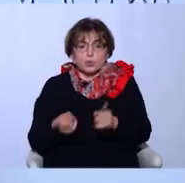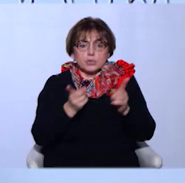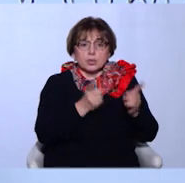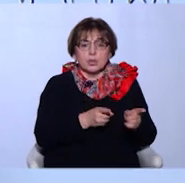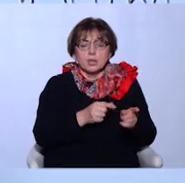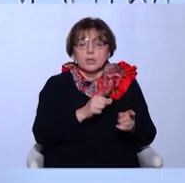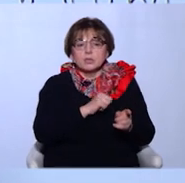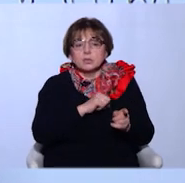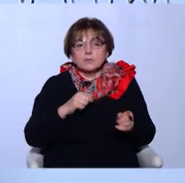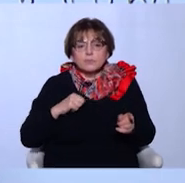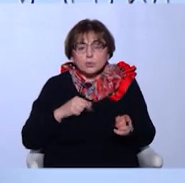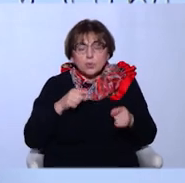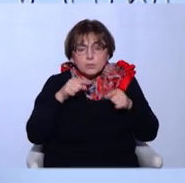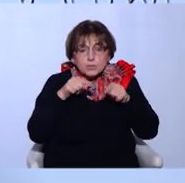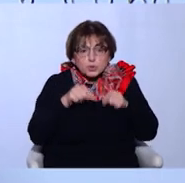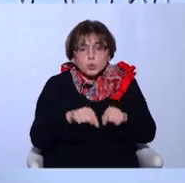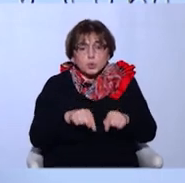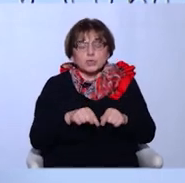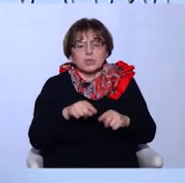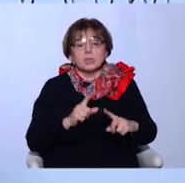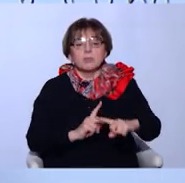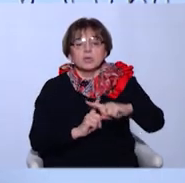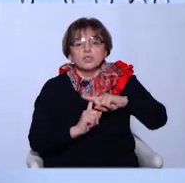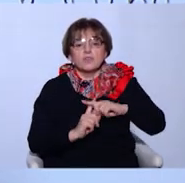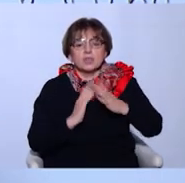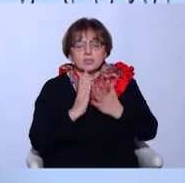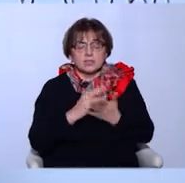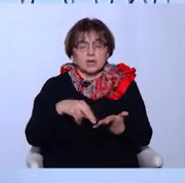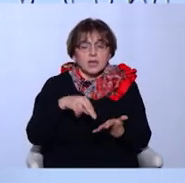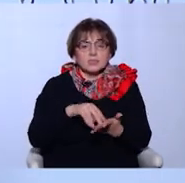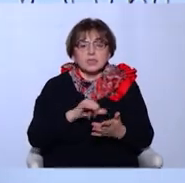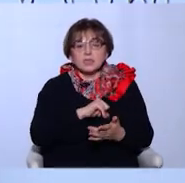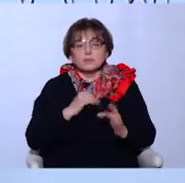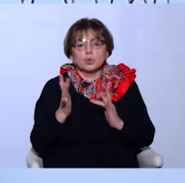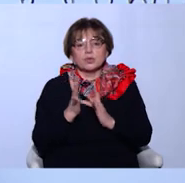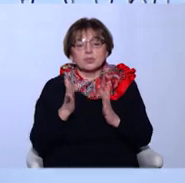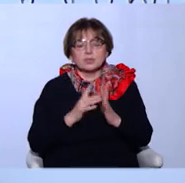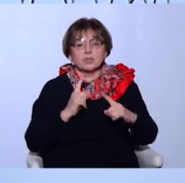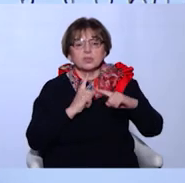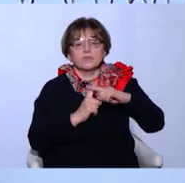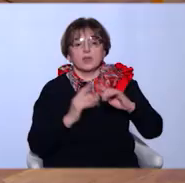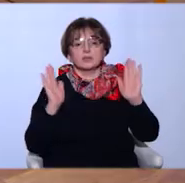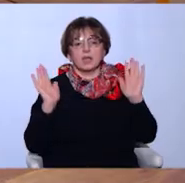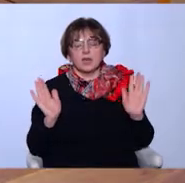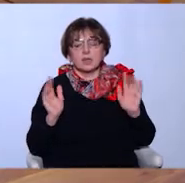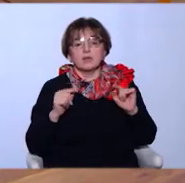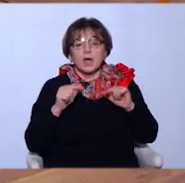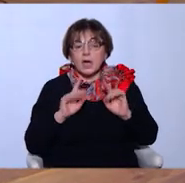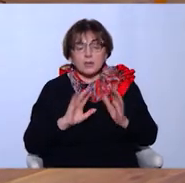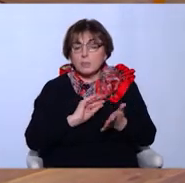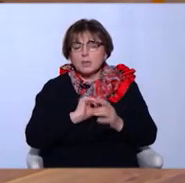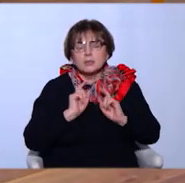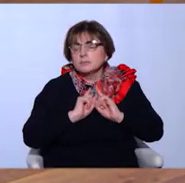გურამიშვილი თვითონ დგას იმ ჯვართან, სადაც ჯვარზე აკრავენ ქრისტეს. საოცარი მწერალია. არა მხოლოდ